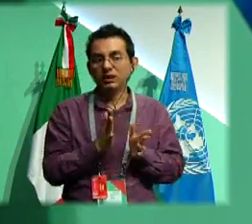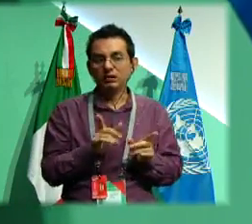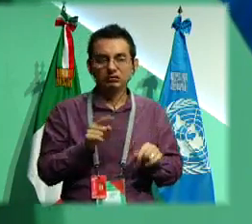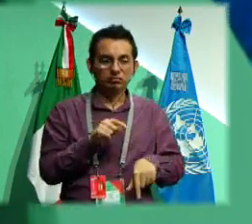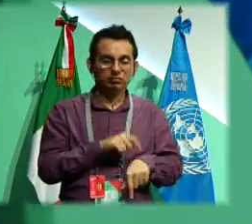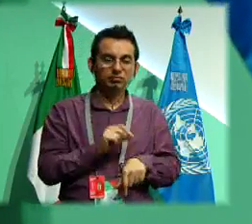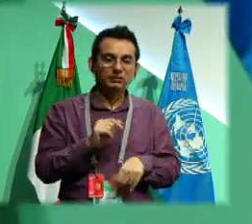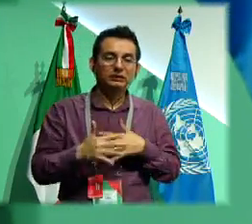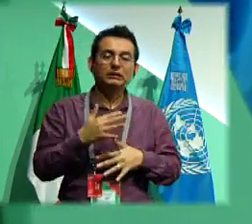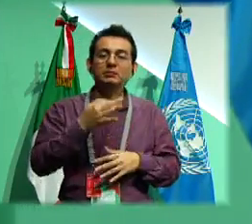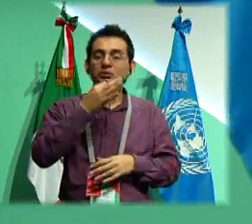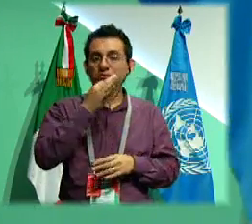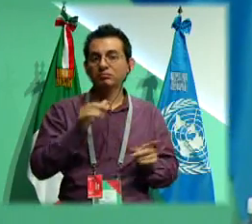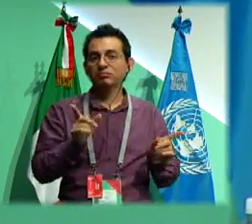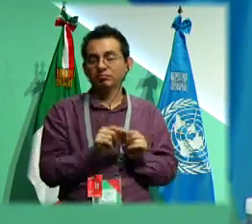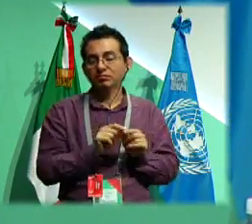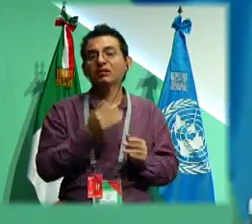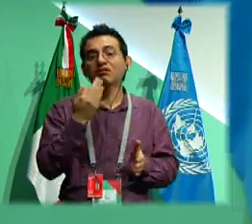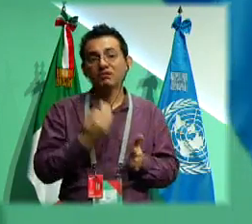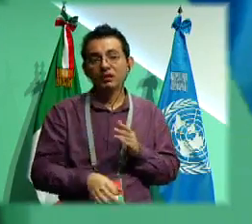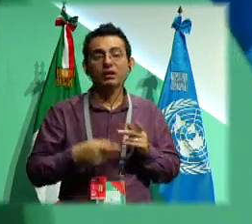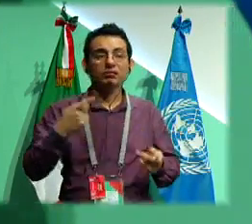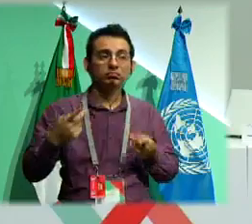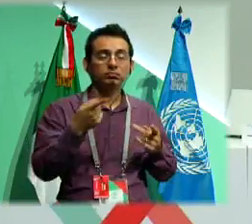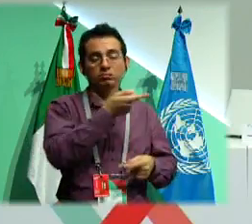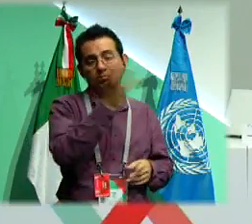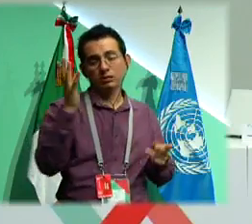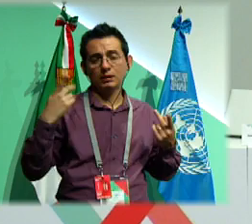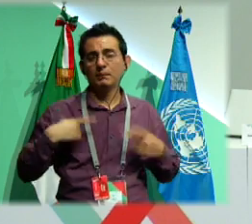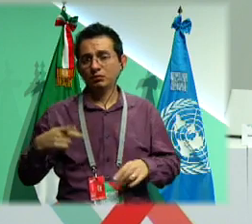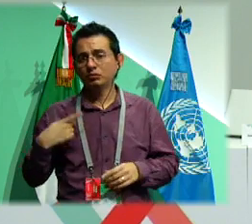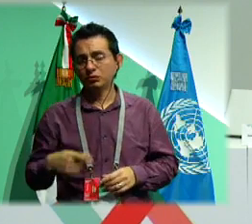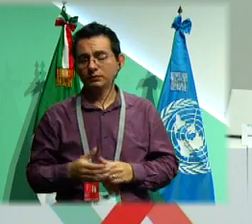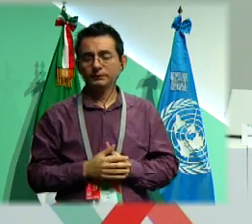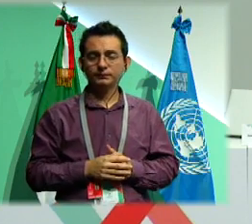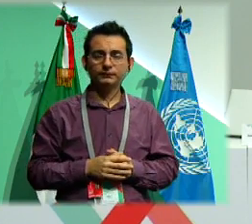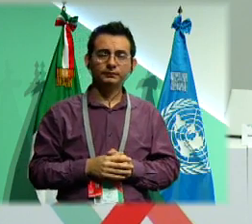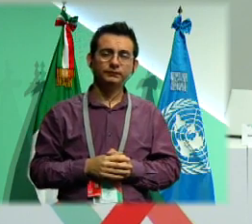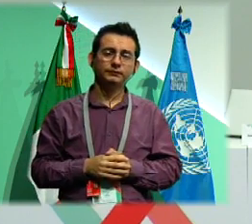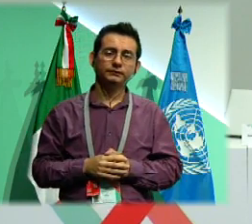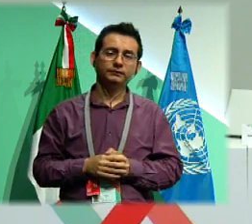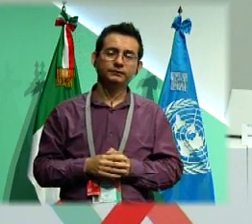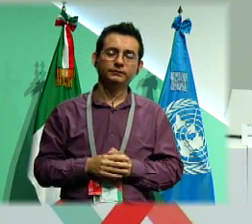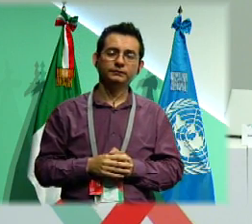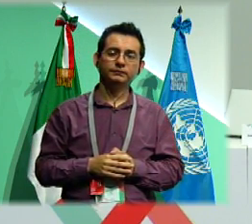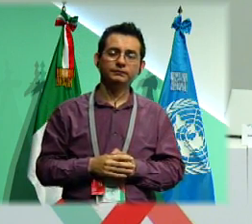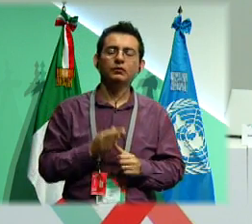n'avons plus que 15 minutes et je vois encore qu'il y a des questions dans le public.